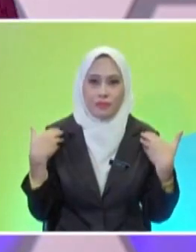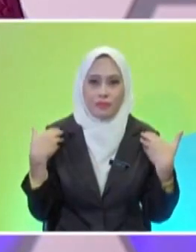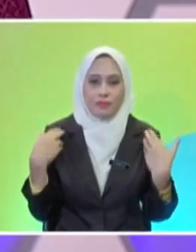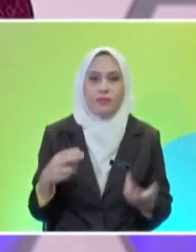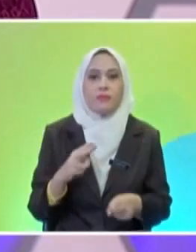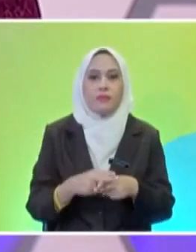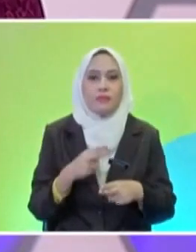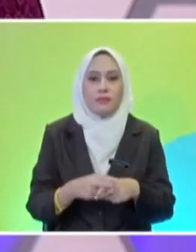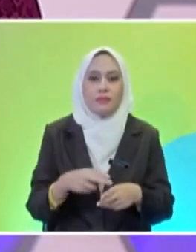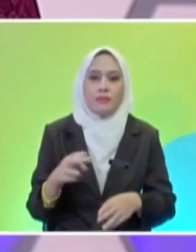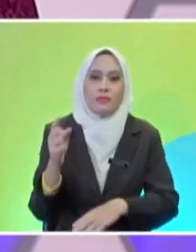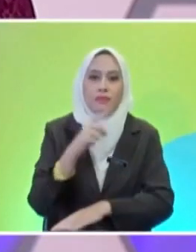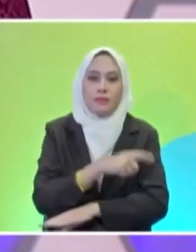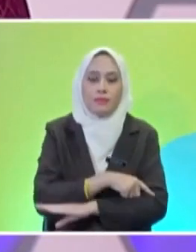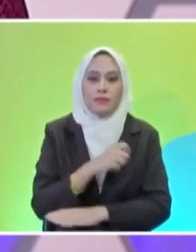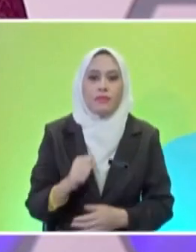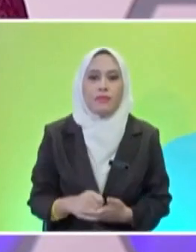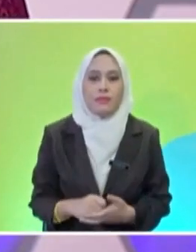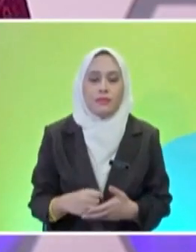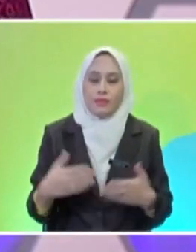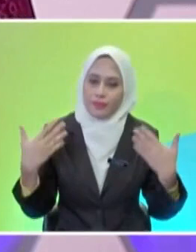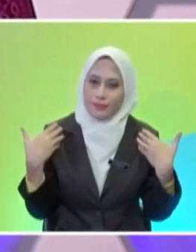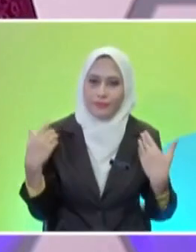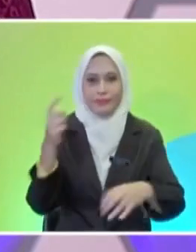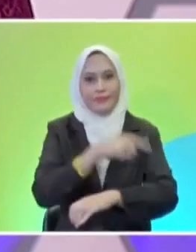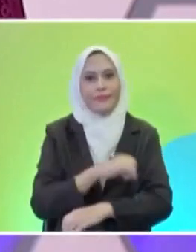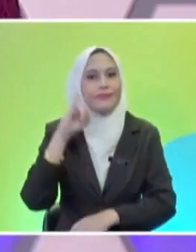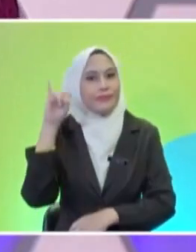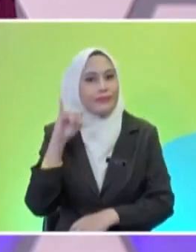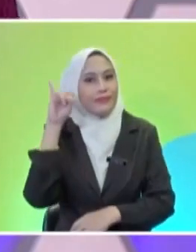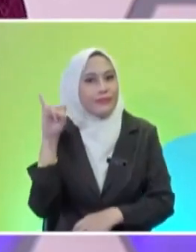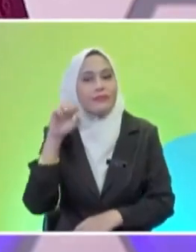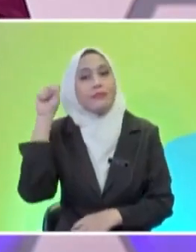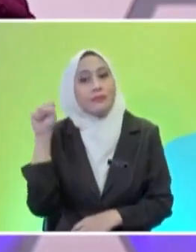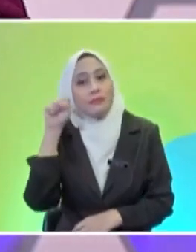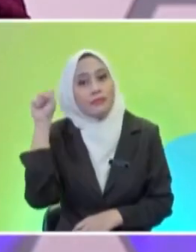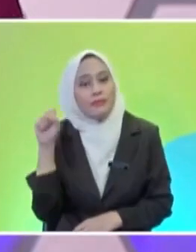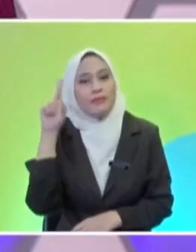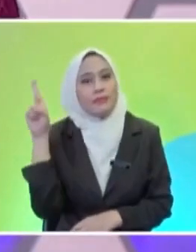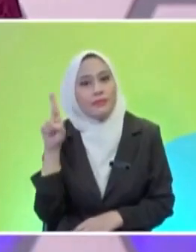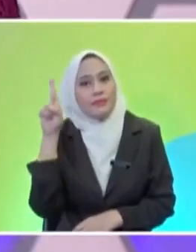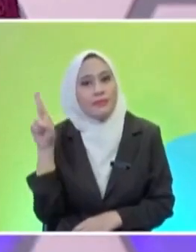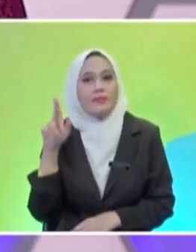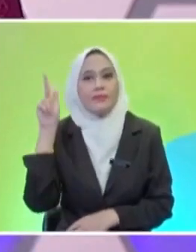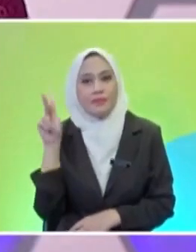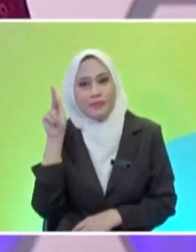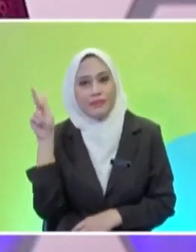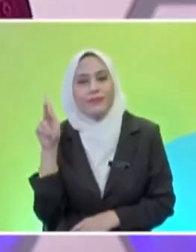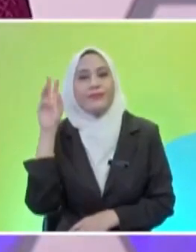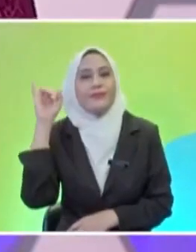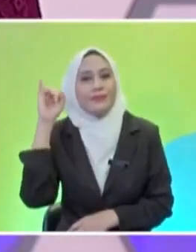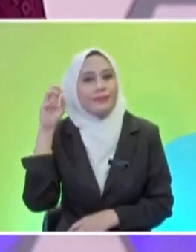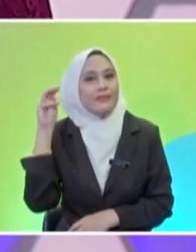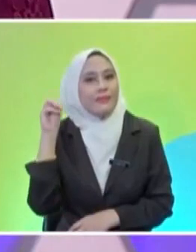hari tau. Ada nama-nama hari cikgu? Ada hari Isnin, Selasa, Rabu, Khamis,